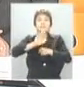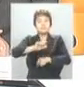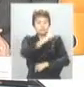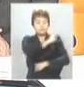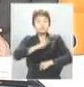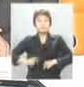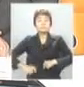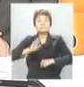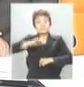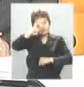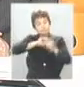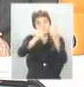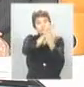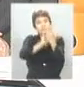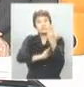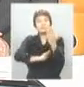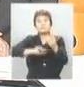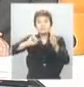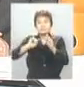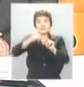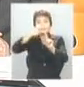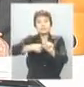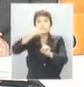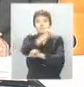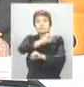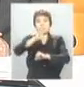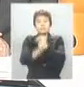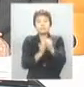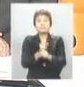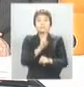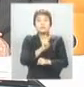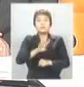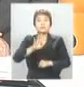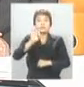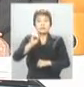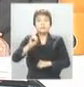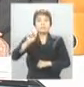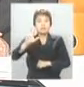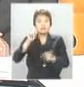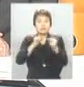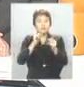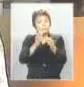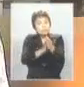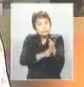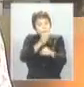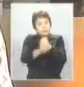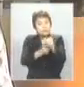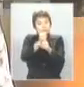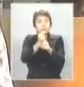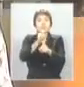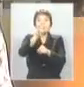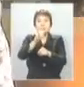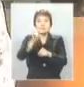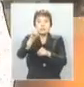มบูรณ์นะคะตั้งแต่วันที่5พฤษภาคม2493หรือว่า61ปีล่วงมาแล้วนะคะซึ่งในวันนี้ค่ะพระ